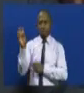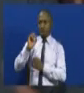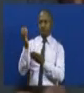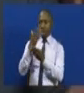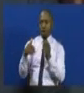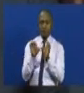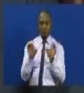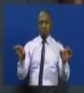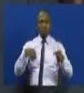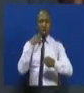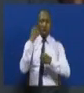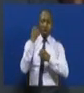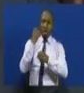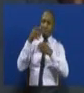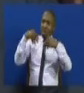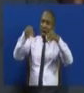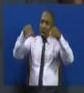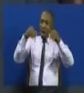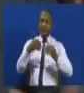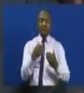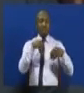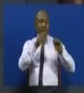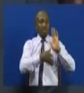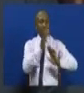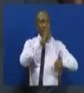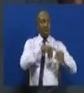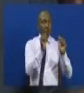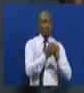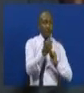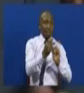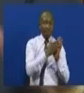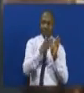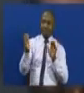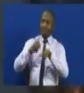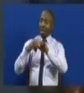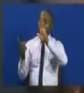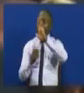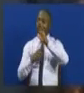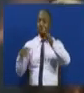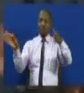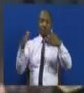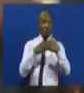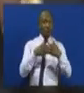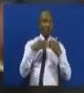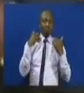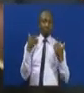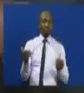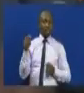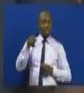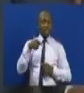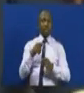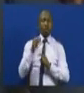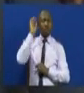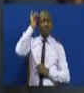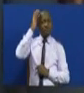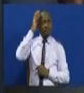mnada utaanza 12, parepsi ikifika saa 6 mnada unafungwa, yani watu wanaelekea kwenye. Na hili tunakuwa mazoe